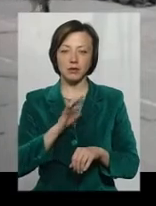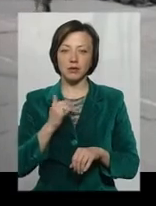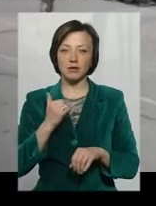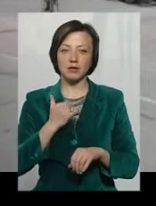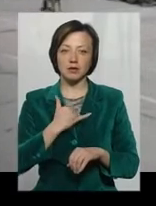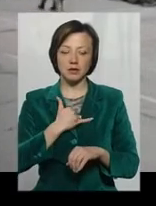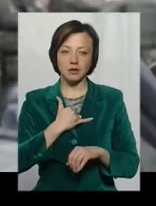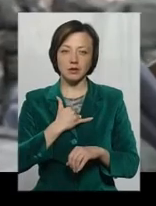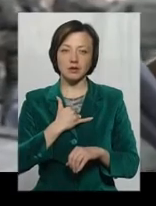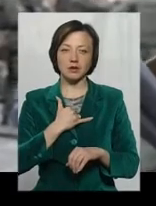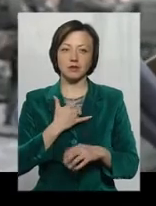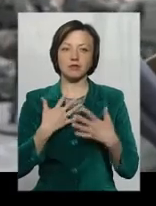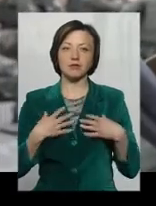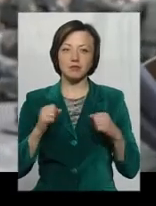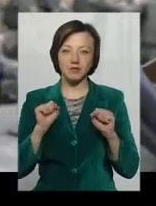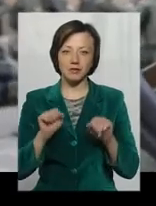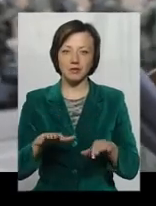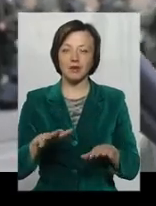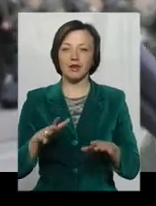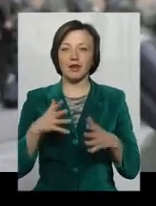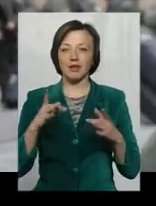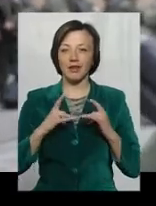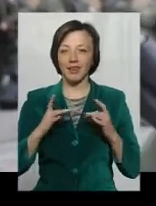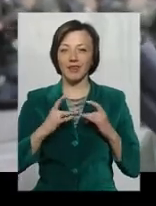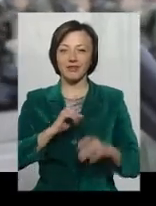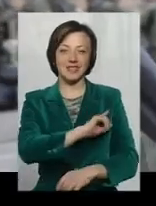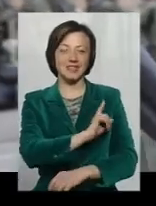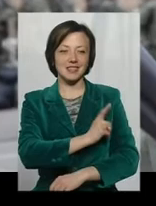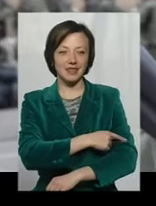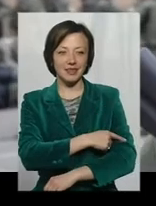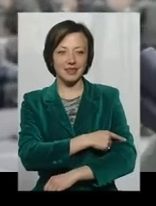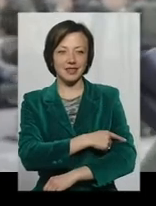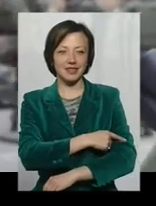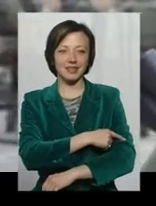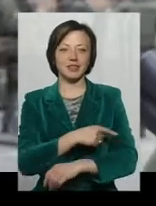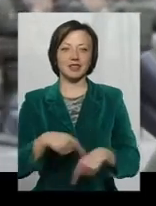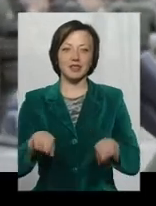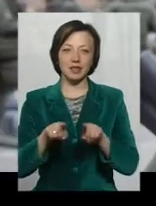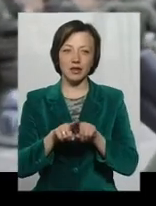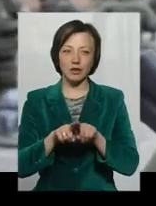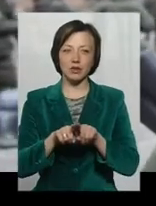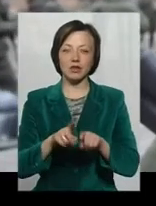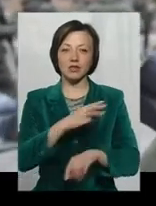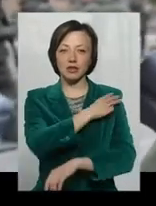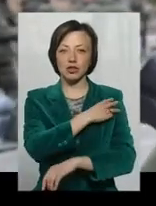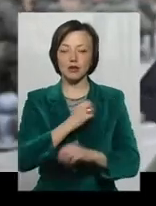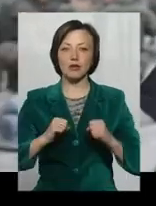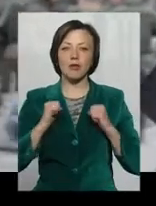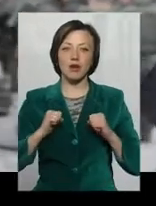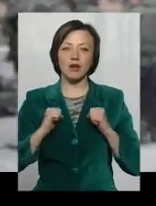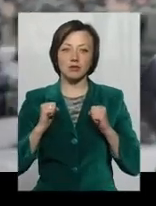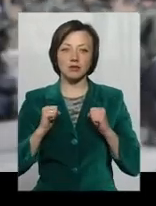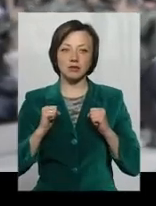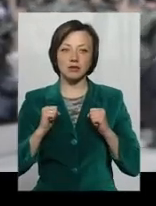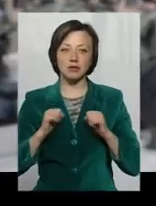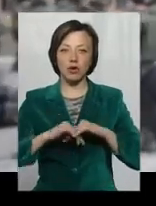душу, сили свої, нерви, не побоюсь цього слова. Так що ми з сержантами намагалися, скажімо, розбудувати